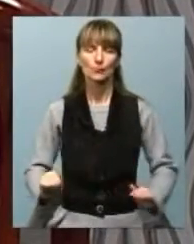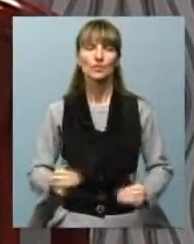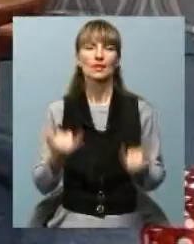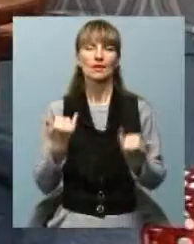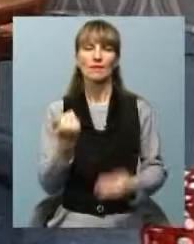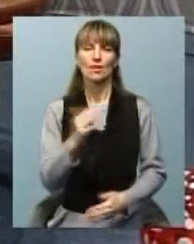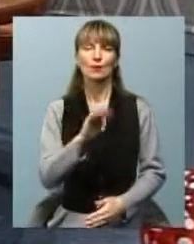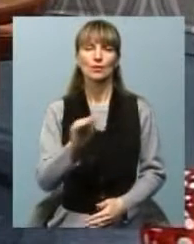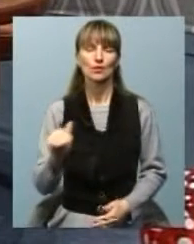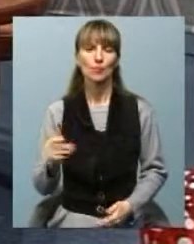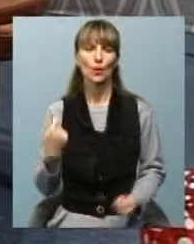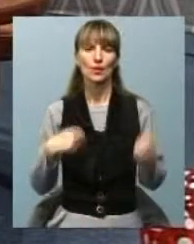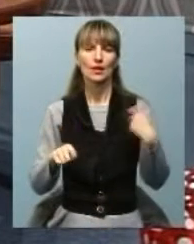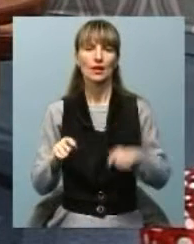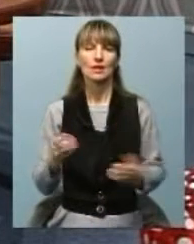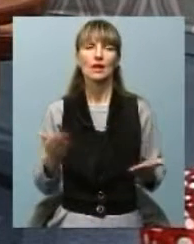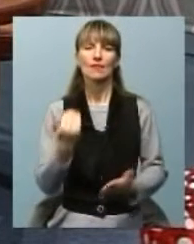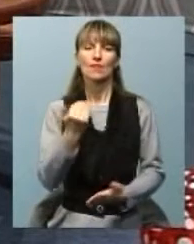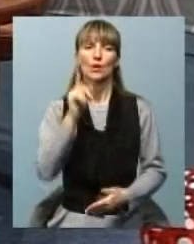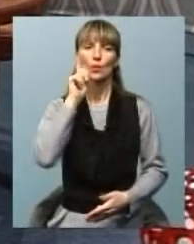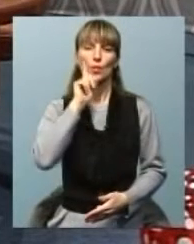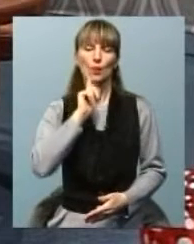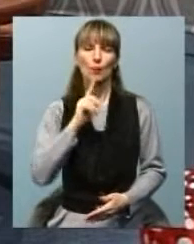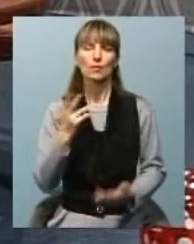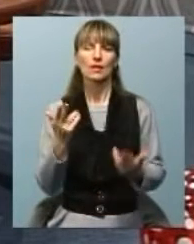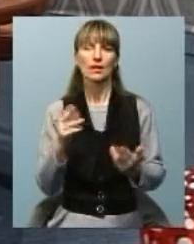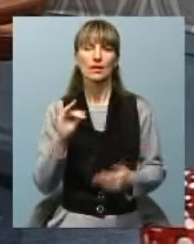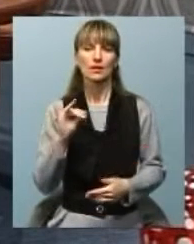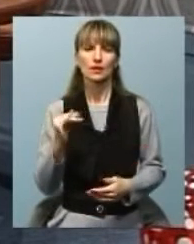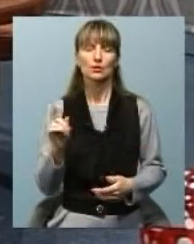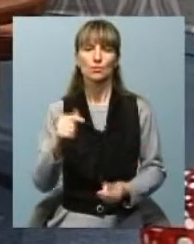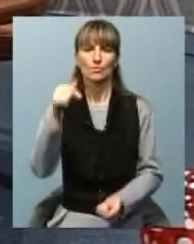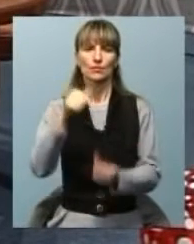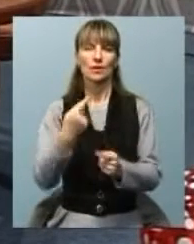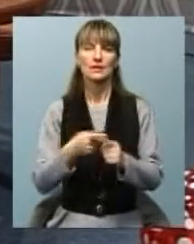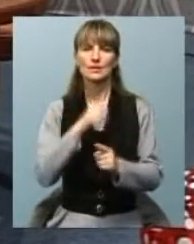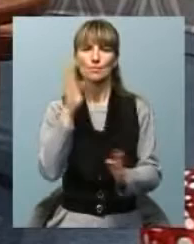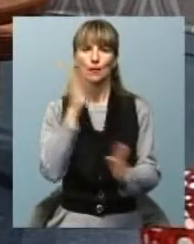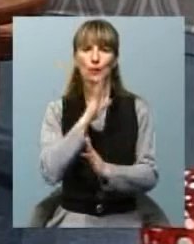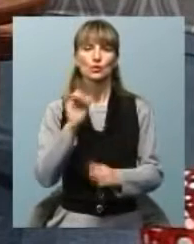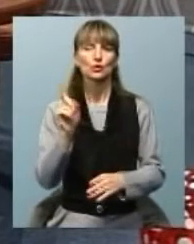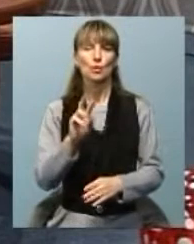вже з вами прощаємося. Одягайтеся, як вам комфортно, та, звичайно, щоб і відповідало це за погодою, щоб